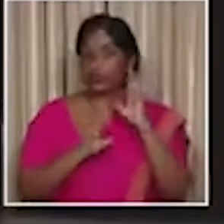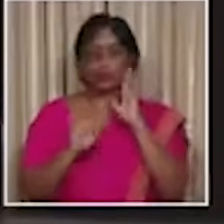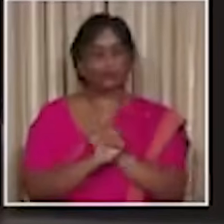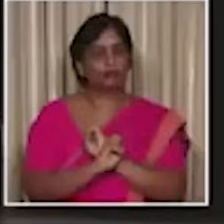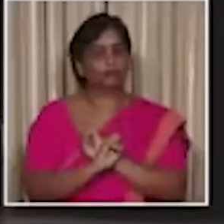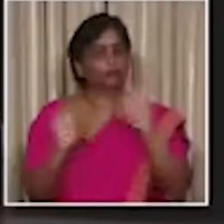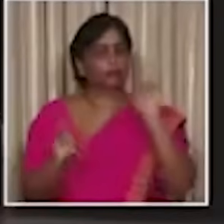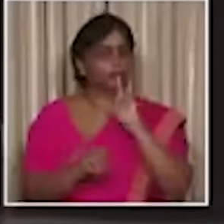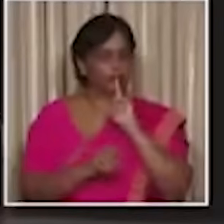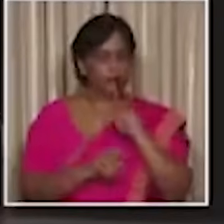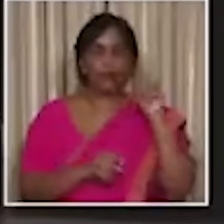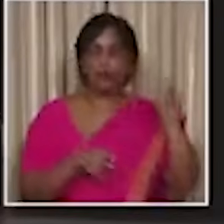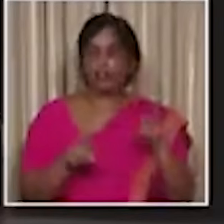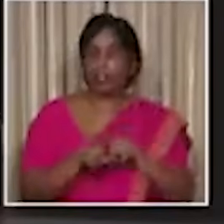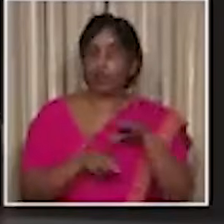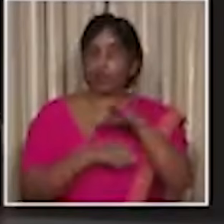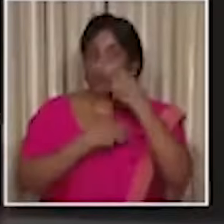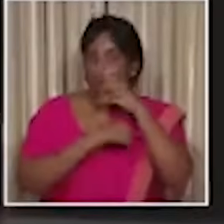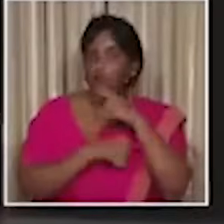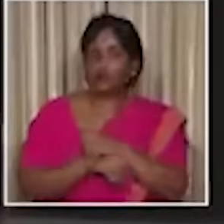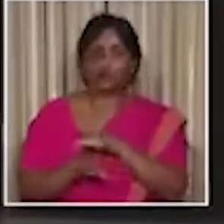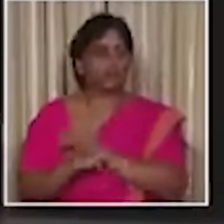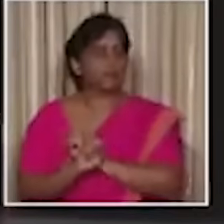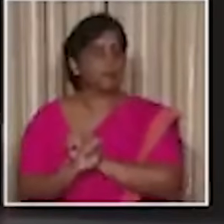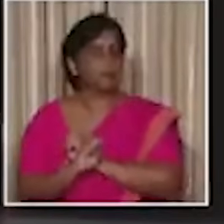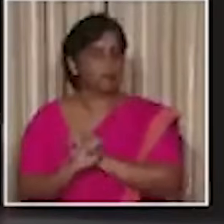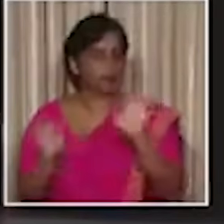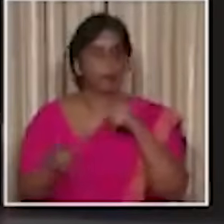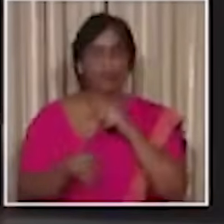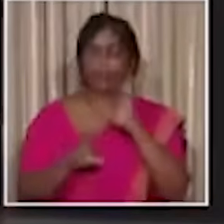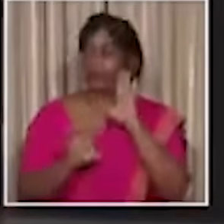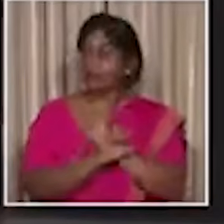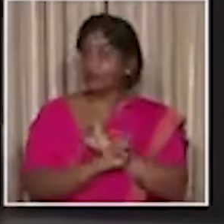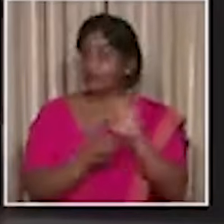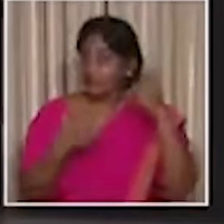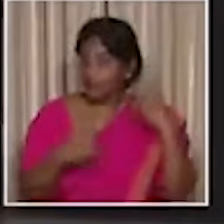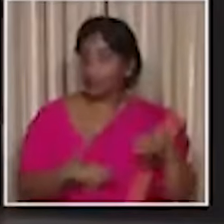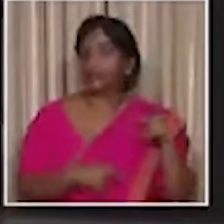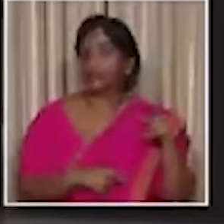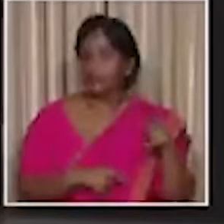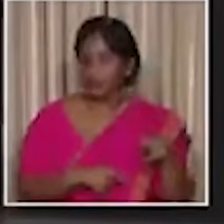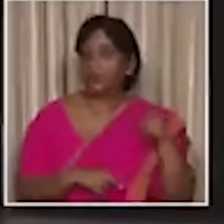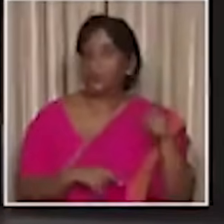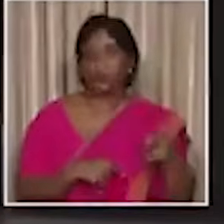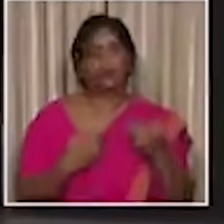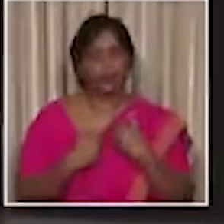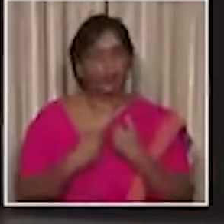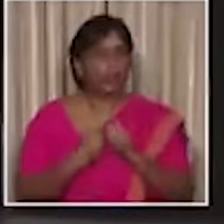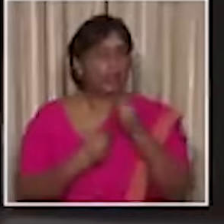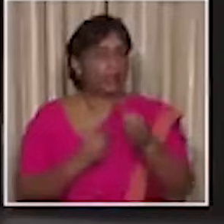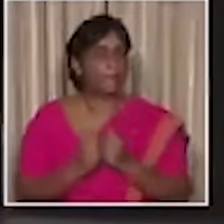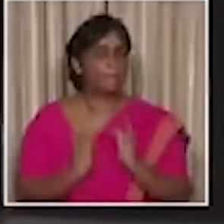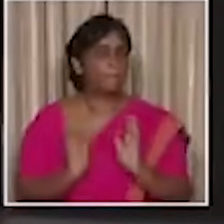කිව්වේ. ඒ අනුව භූ විද්‍යාවක මේක පබ්ලිෂ් කරා. ඒ පබ්ලිෂ් කළා තමයි මේක අපි දෙන්න පටන්